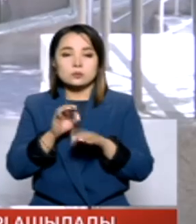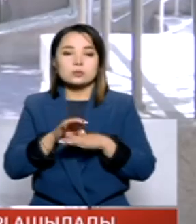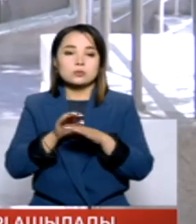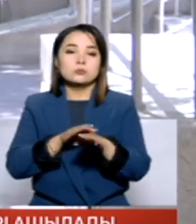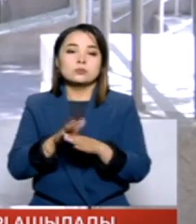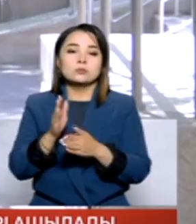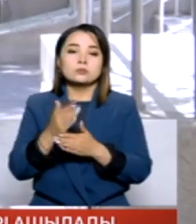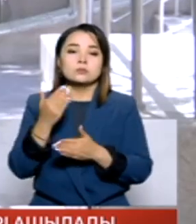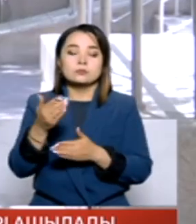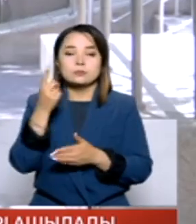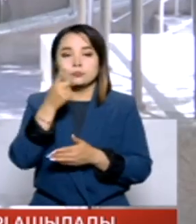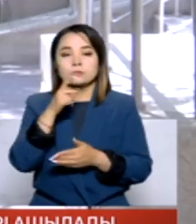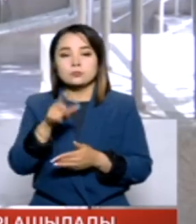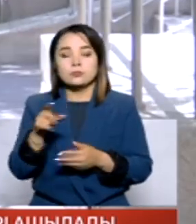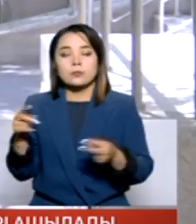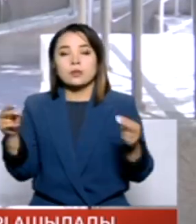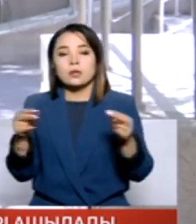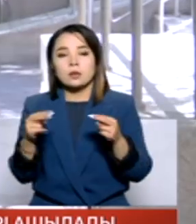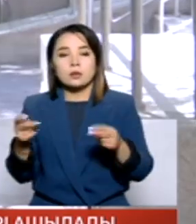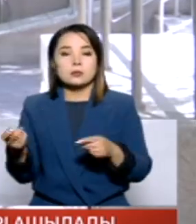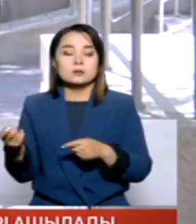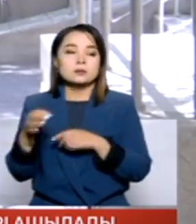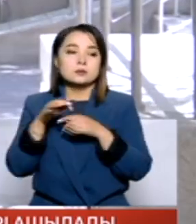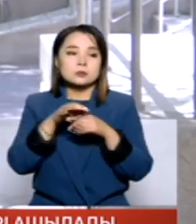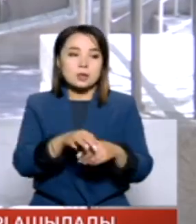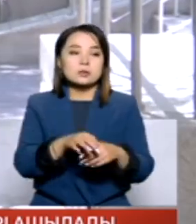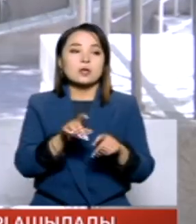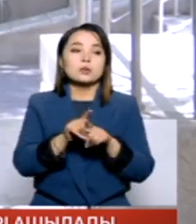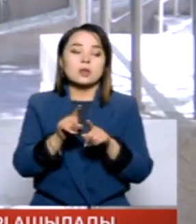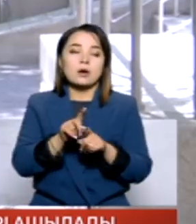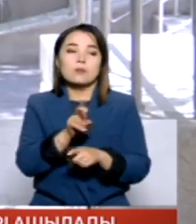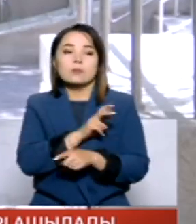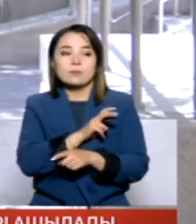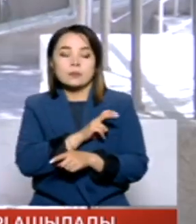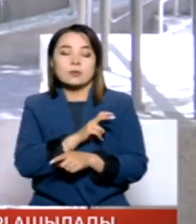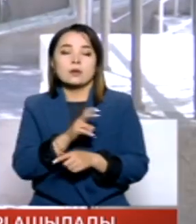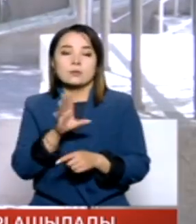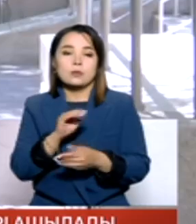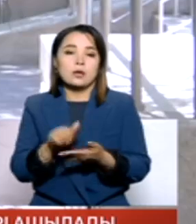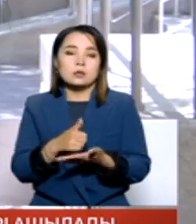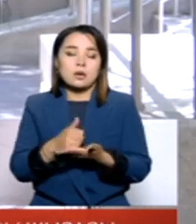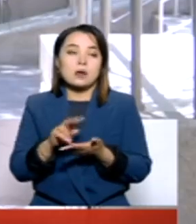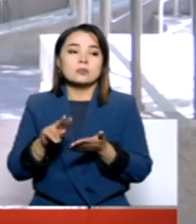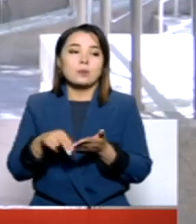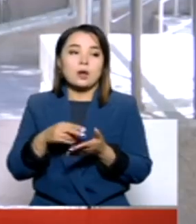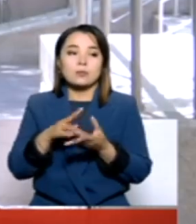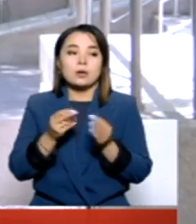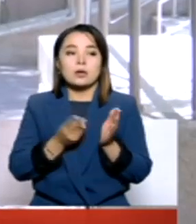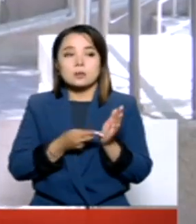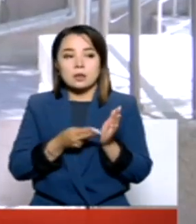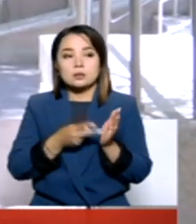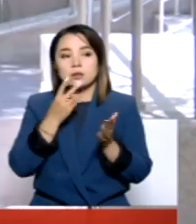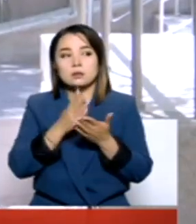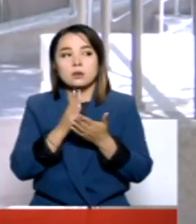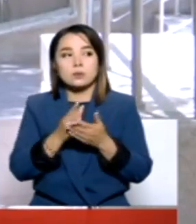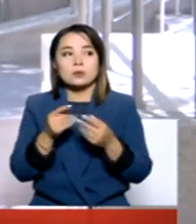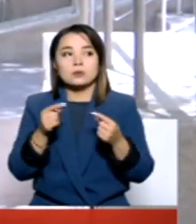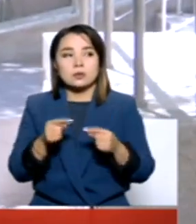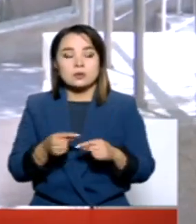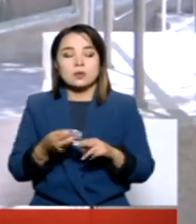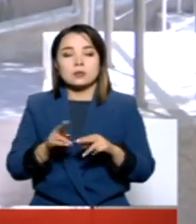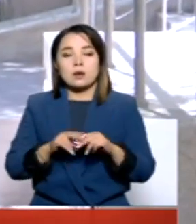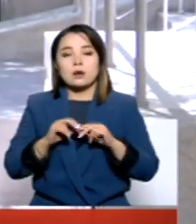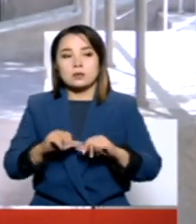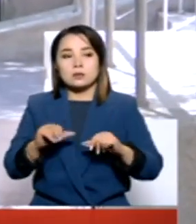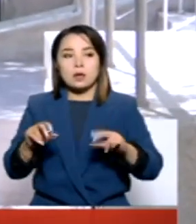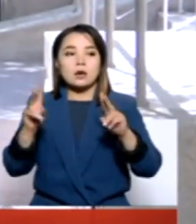жүргізілген, жеке адамдар куәгерлерімен келіп, жаңағы ветврачтар, әкімдерінің справкасымен. Ол бойынша әлі